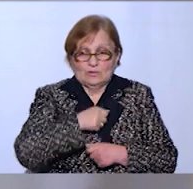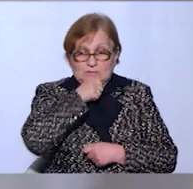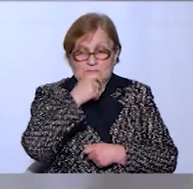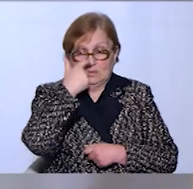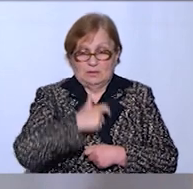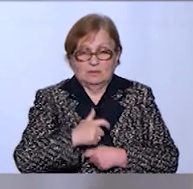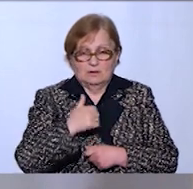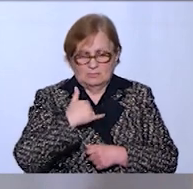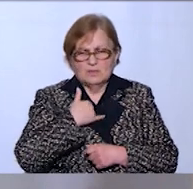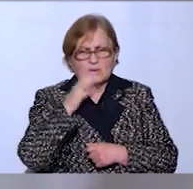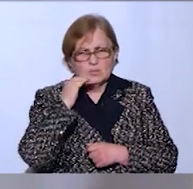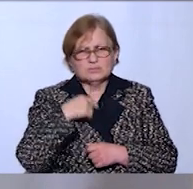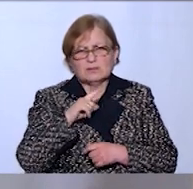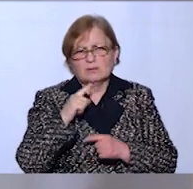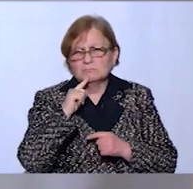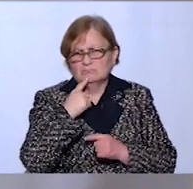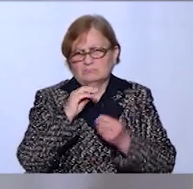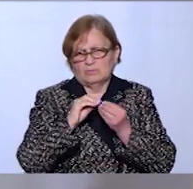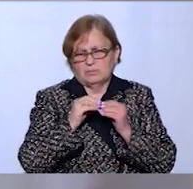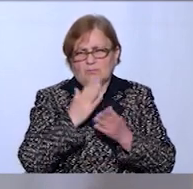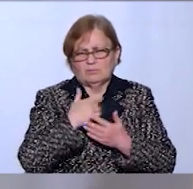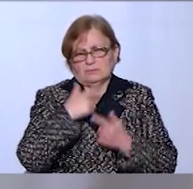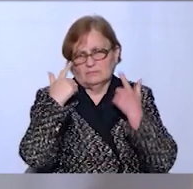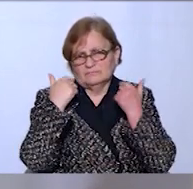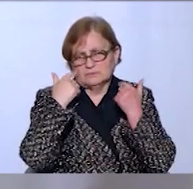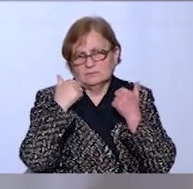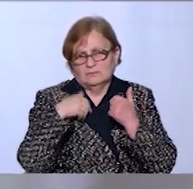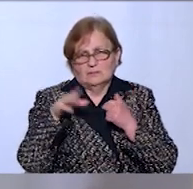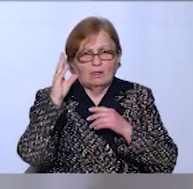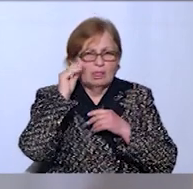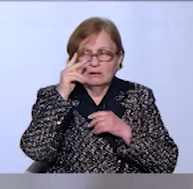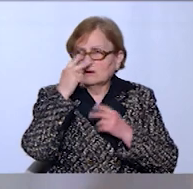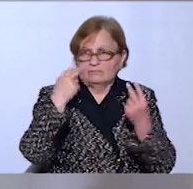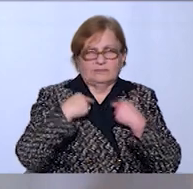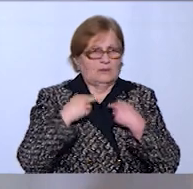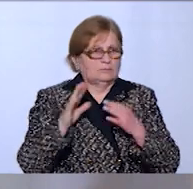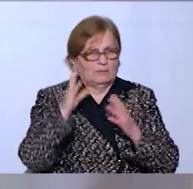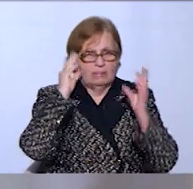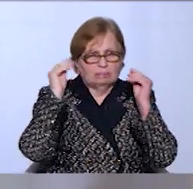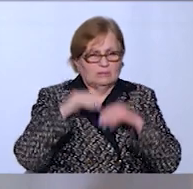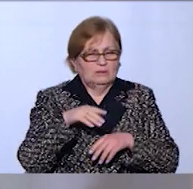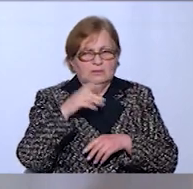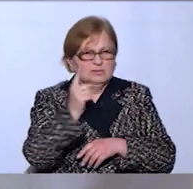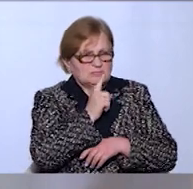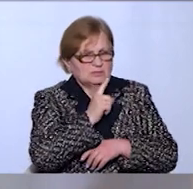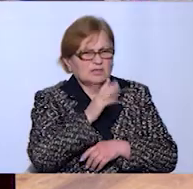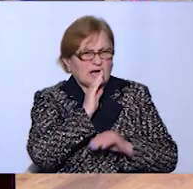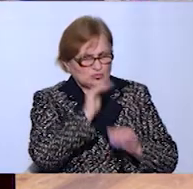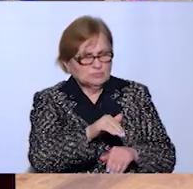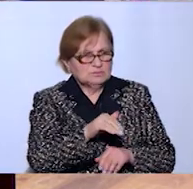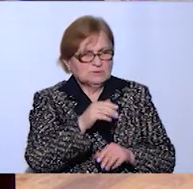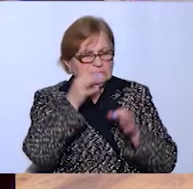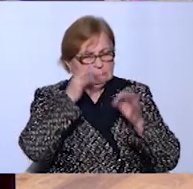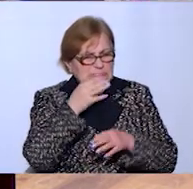მაგალითს, იყოს შეიძლება ერთის მხრივ უფრო მეტად გავაცნობიერებთ, რომ რა დიდი მნიშვნელობა აქვს ჩვენს მხარდაჭერას, როდესაც ბავშვი